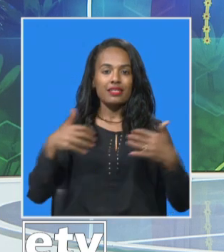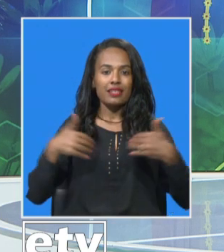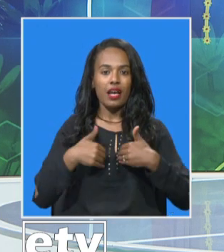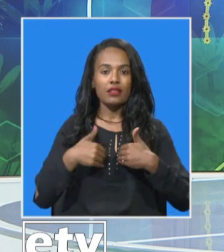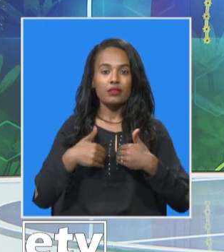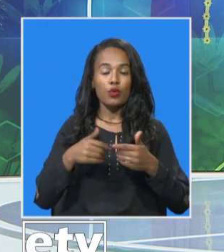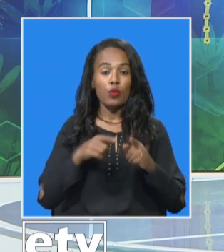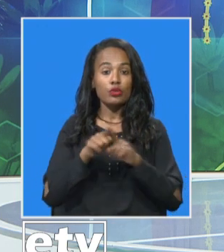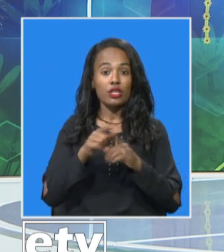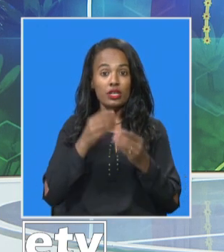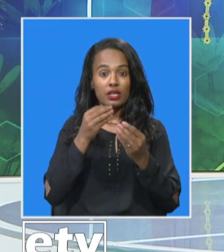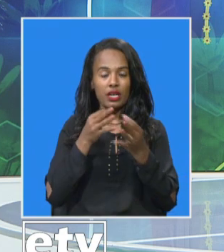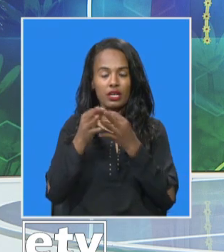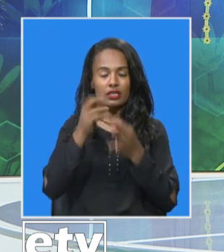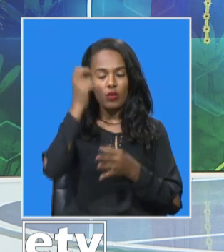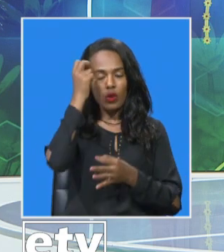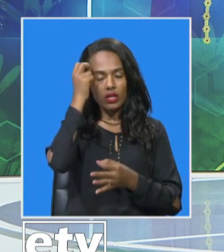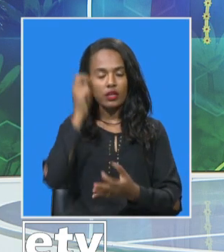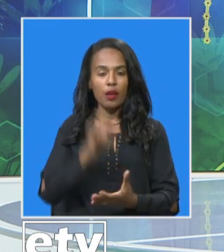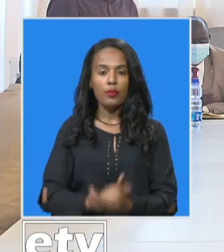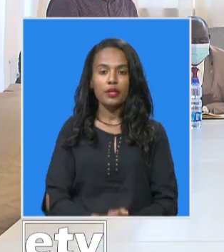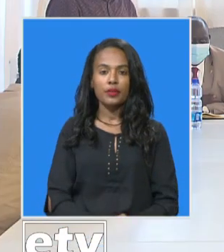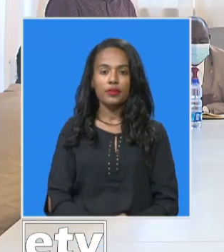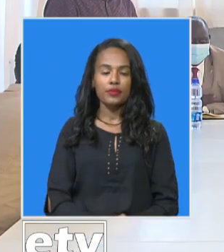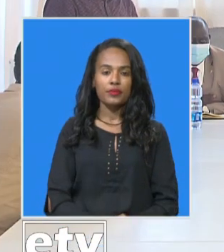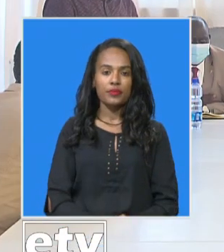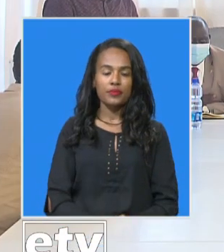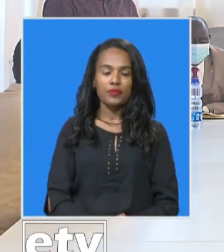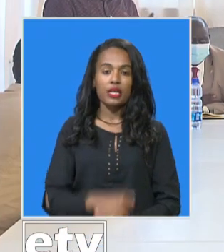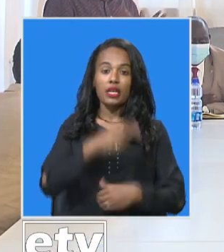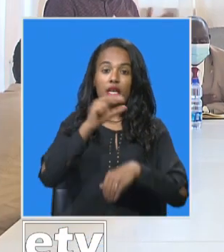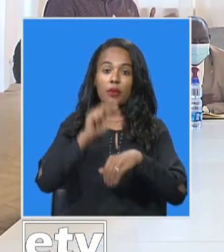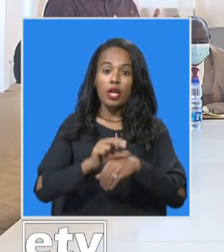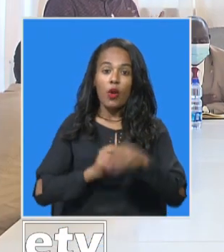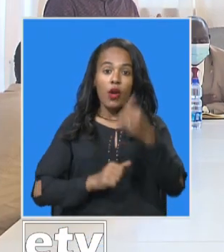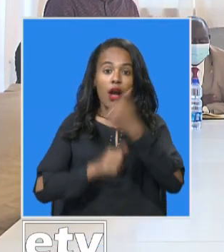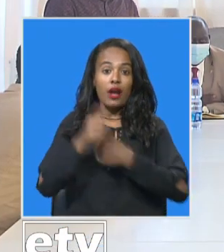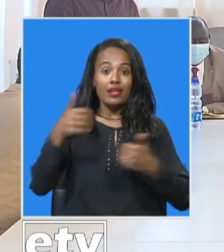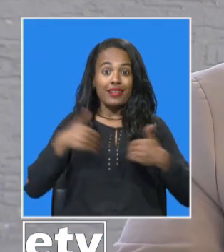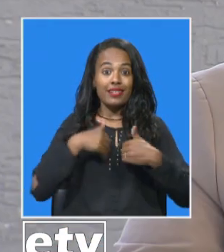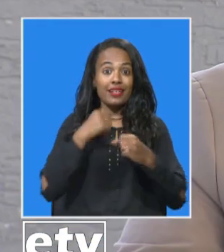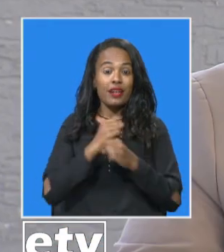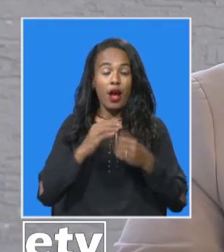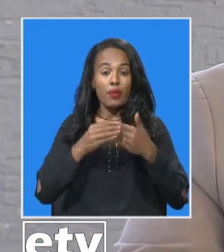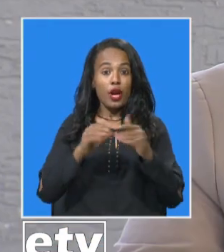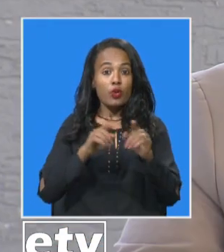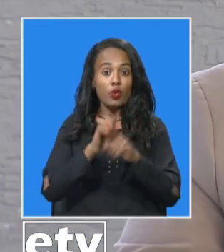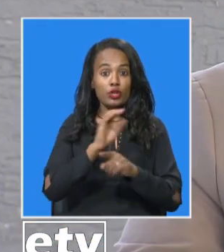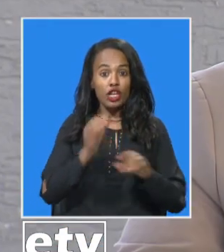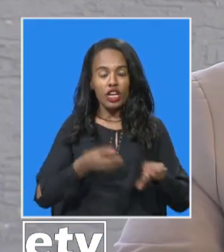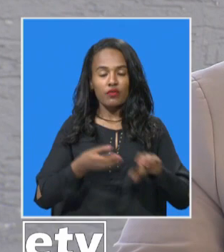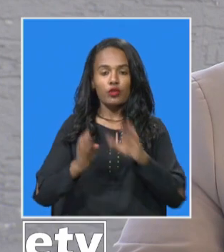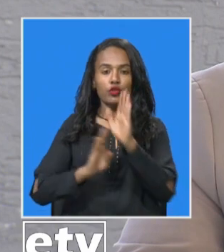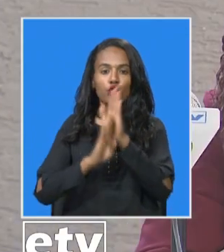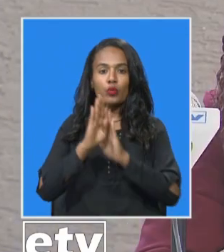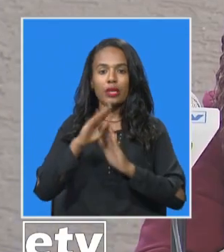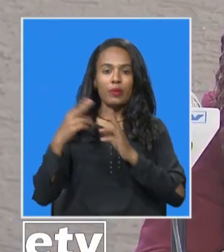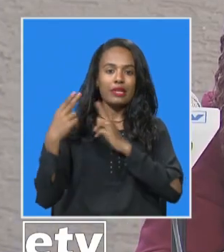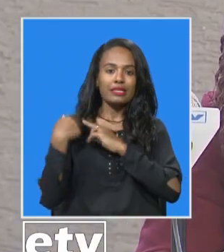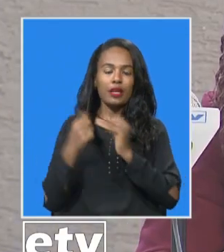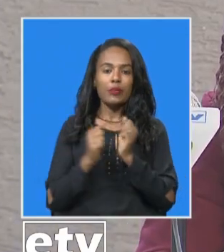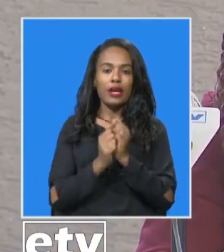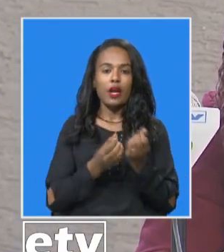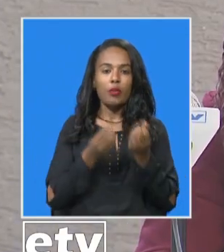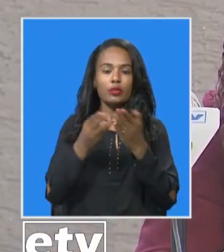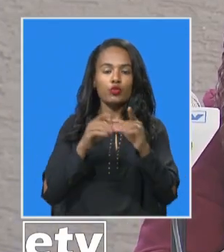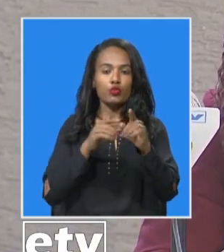ኮሚሽን ገለጸ። ዋለልኝ ታምር ዝርዝር አለው። የብሔራዊ አደጋ ስጋት ስራ አመራር ኮሚሽንና የተፋሰሶች ልማት ባለስልጣን በጋራ